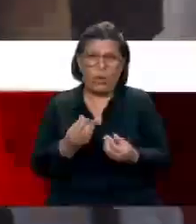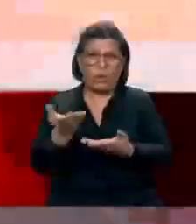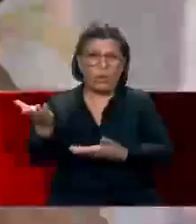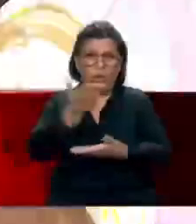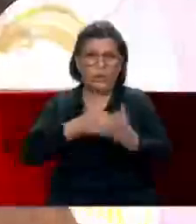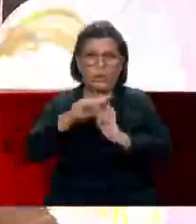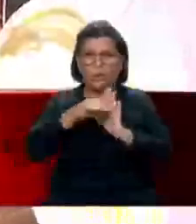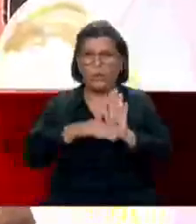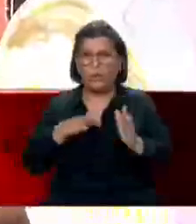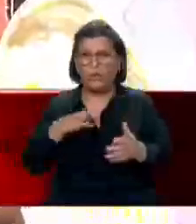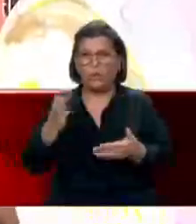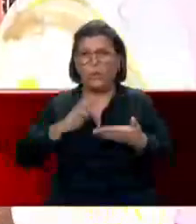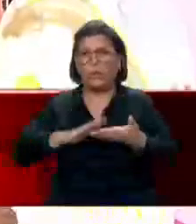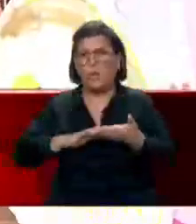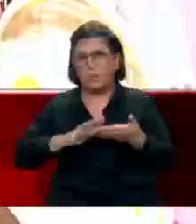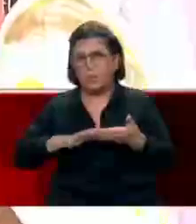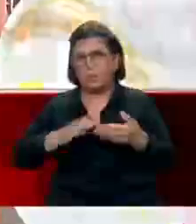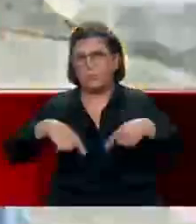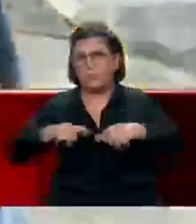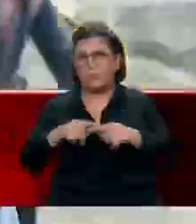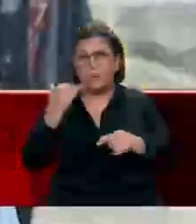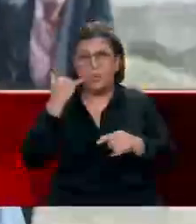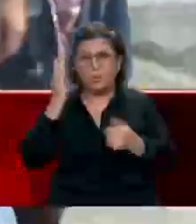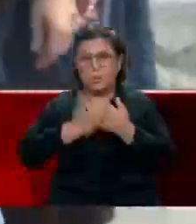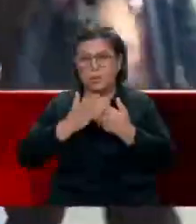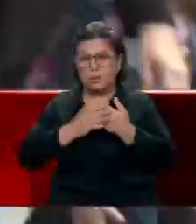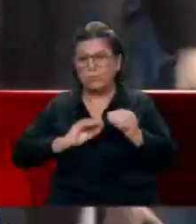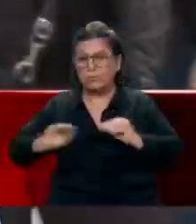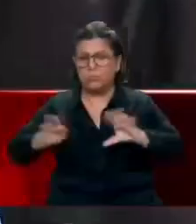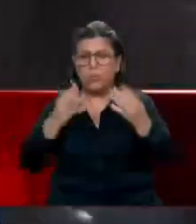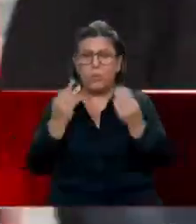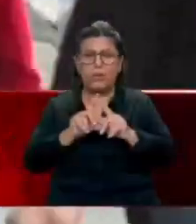kuralları var. Arkadaşlarla telefon asla elime almayız biz. Cep telefonları kenarıya, sohbet edelim.